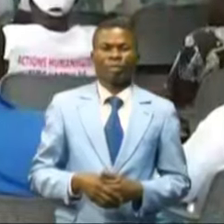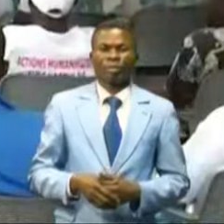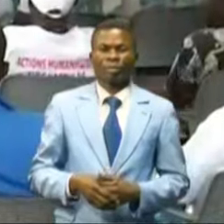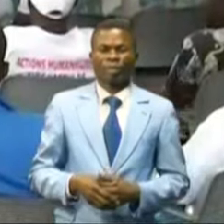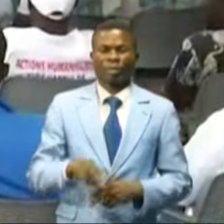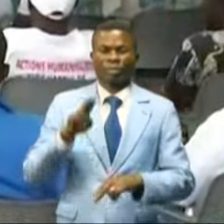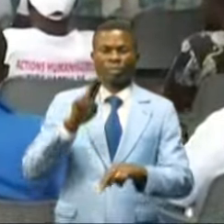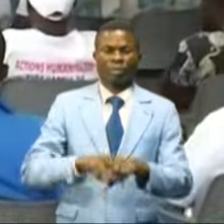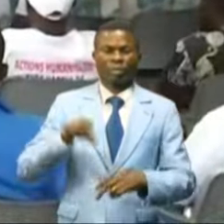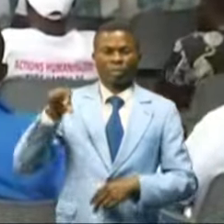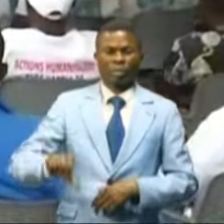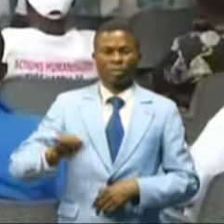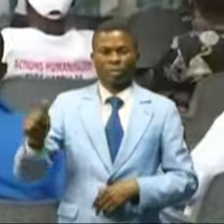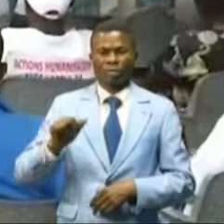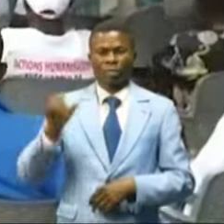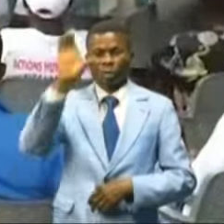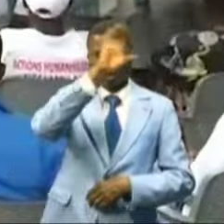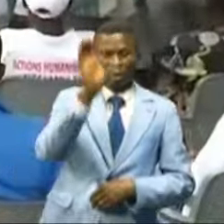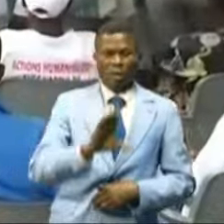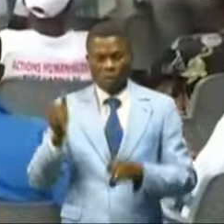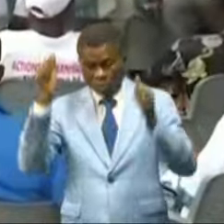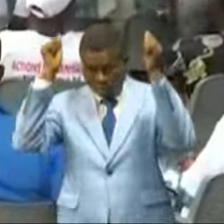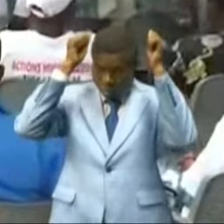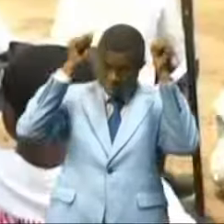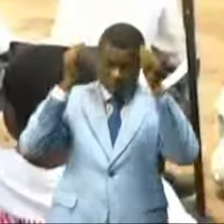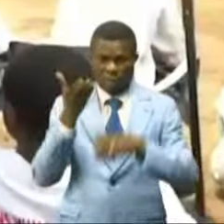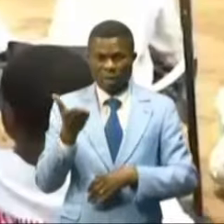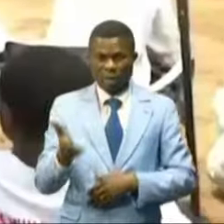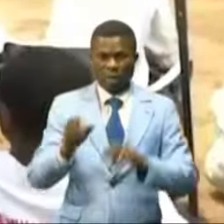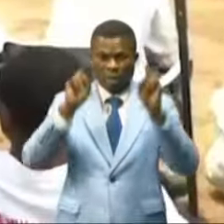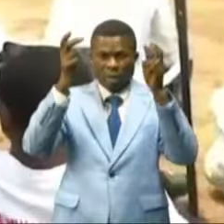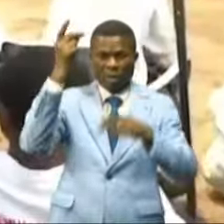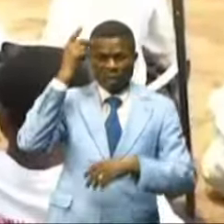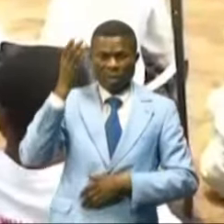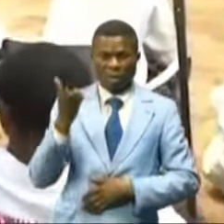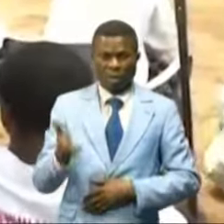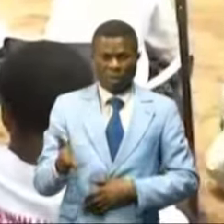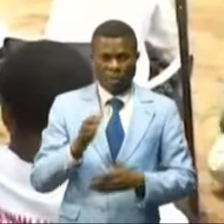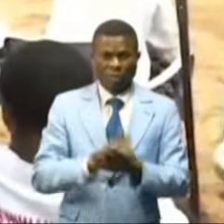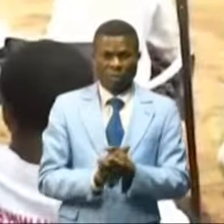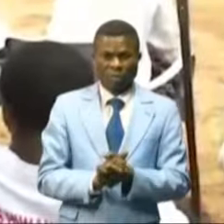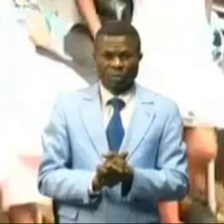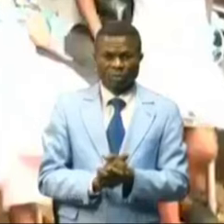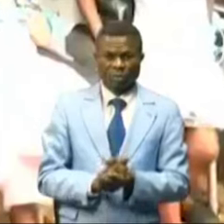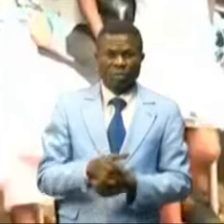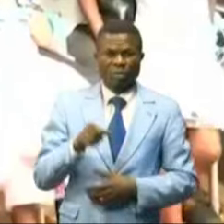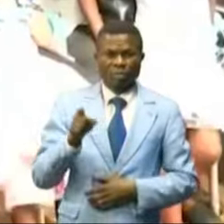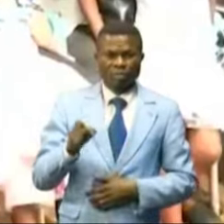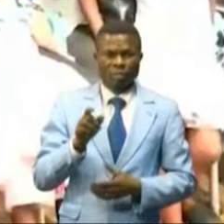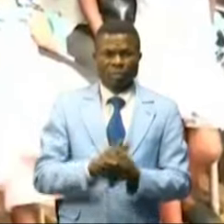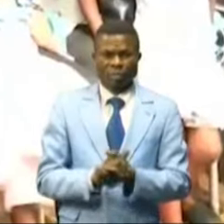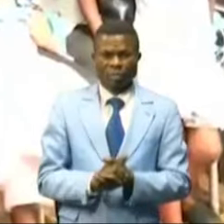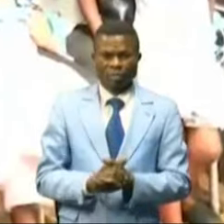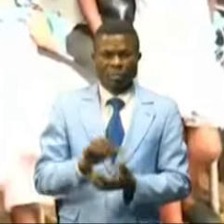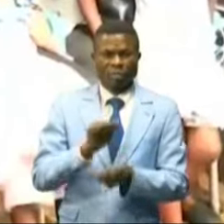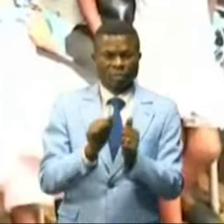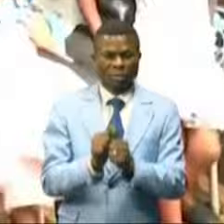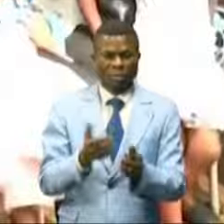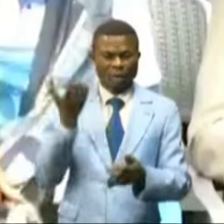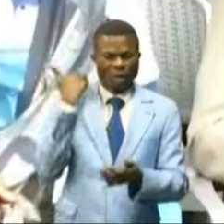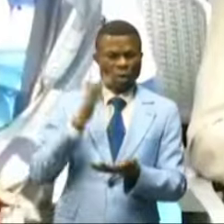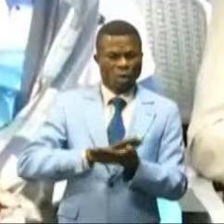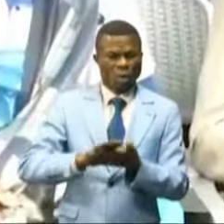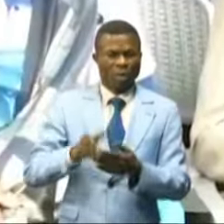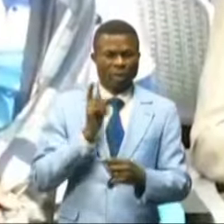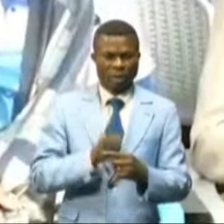Habiter certains quartiers de Maloukou, la commune urbano-rurale de Kinshasa, s'est affrontée chaque jour des difficultés d'accès à l'eau potable.